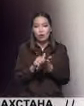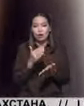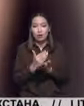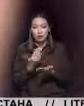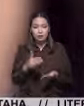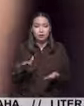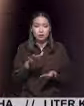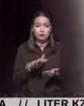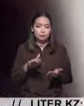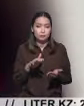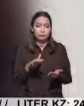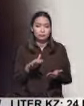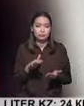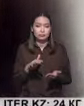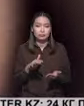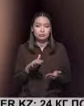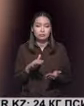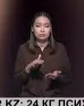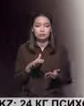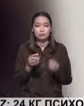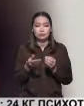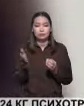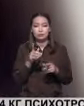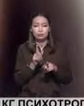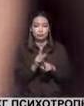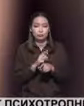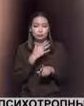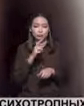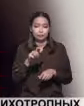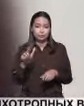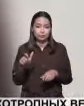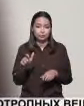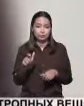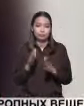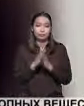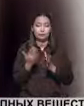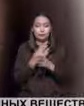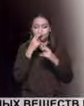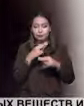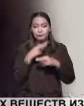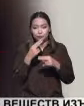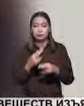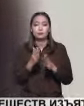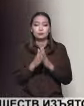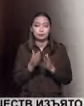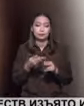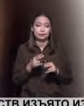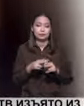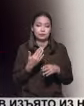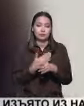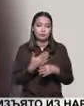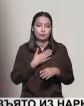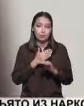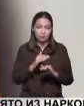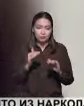ребята. Владислав, что ты творишь? Как ты будешь смотреть в глаза своим родителям и нашим